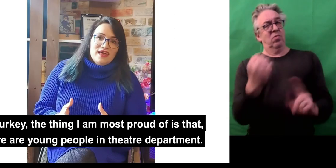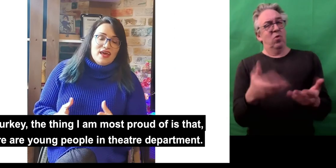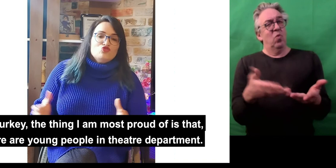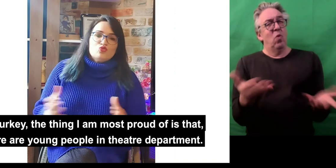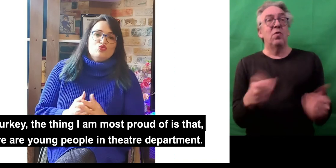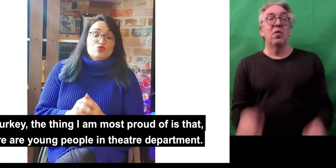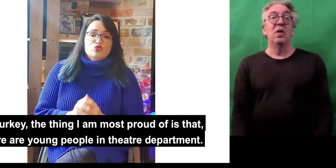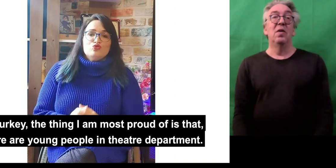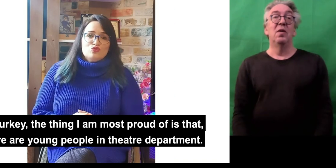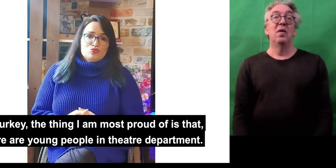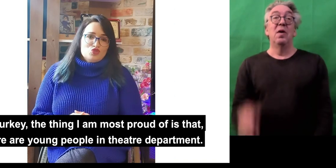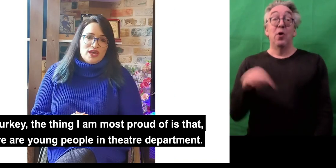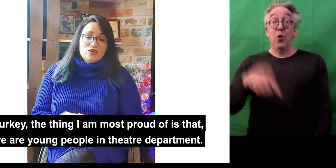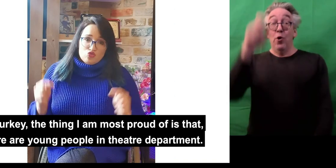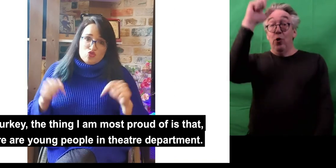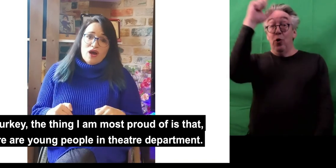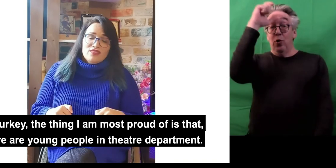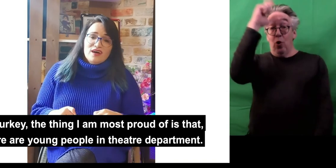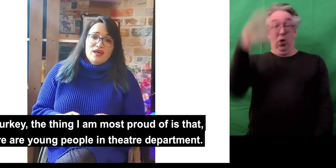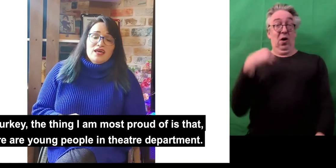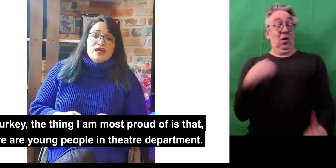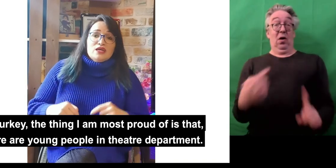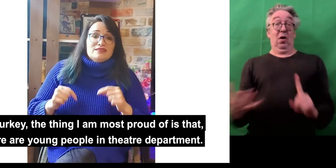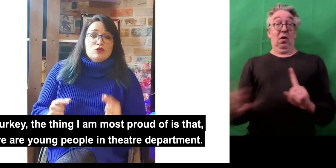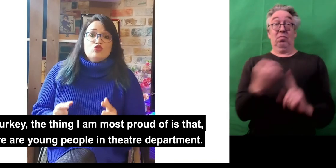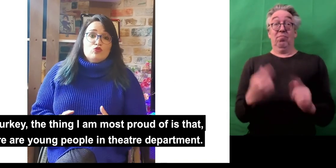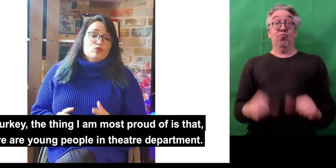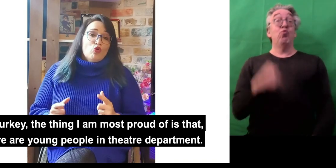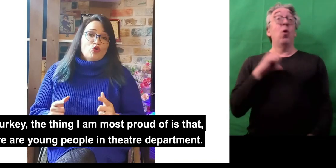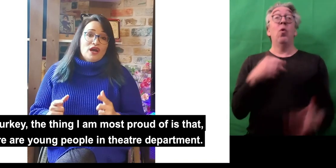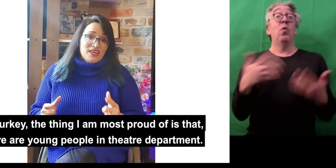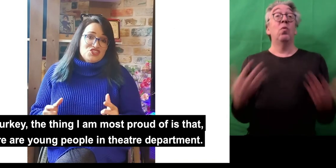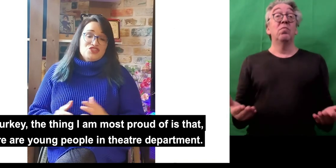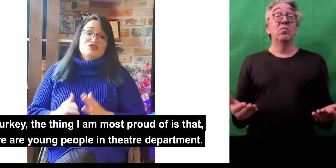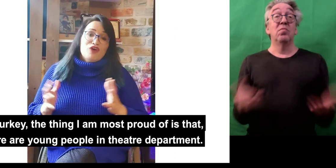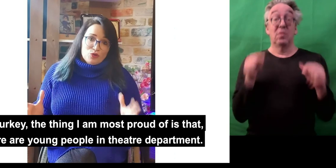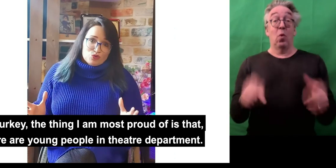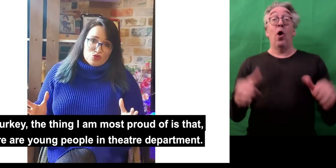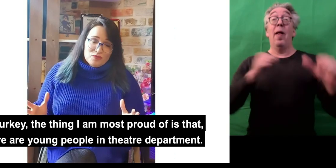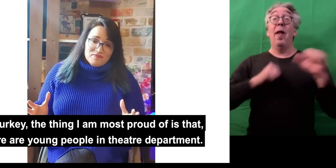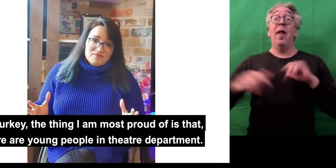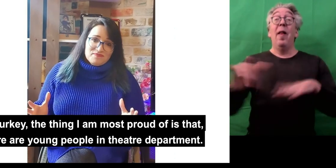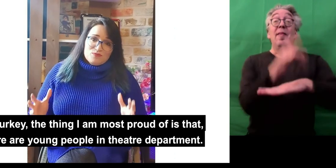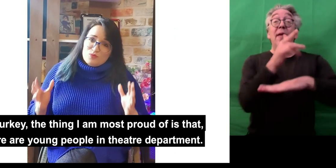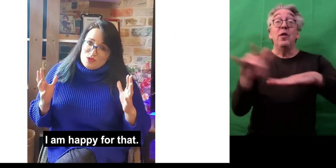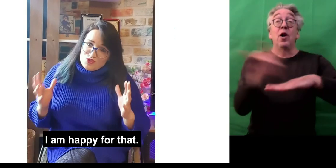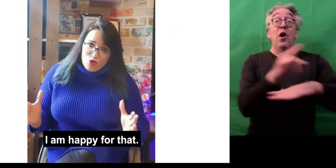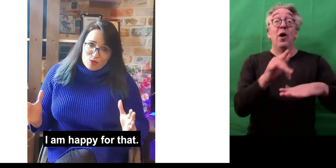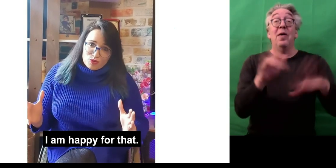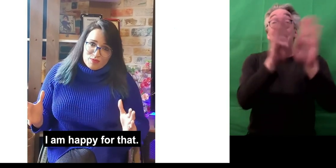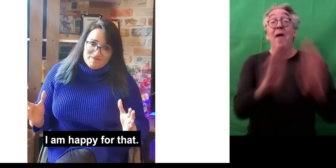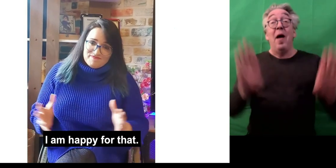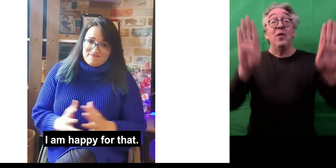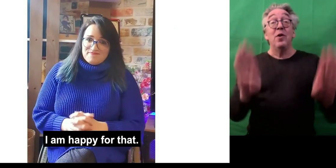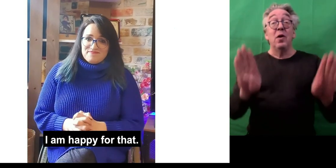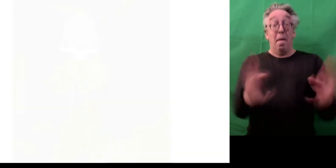Türkiye'de en çok gurur duyduğum şey şu anda tiyatro bölümünü okuyan gençlerin varoluşu. Bunun için çok